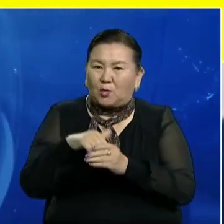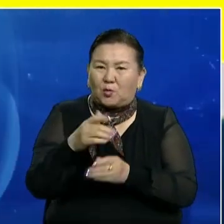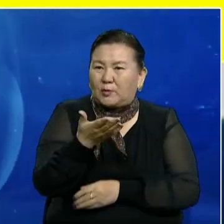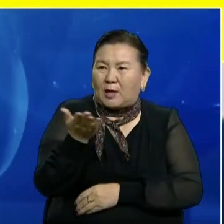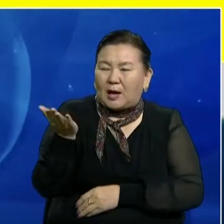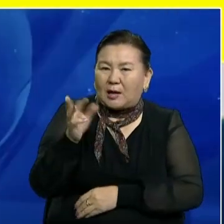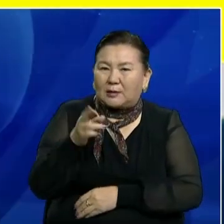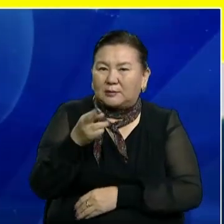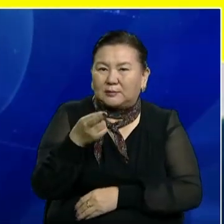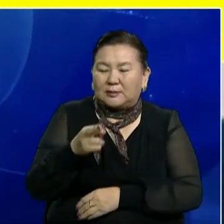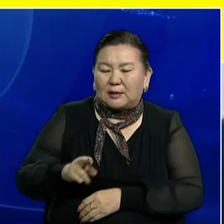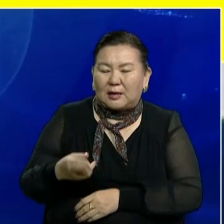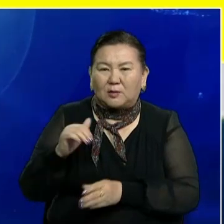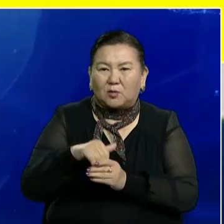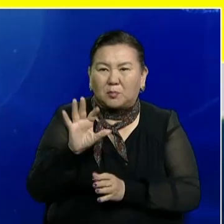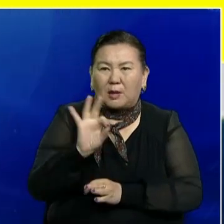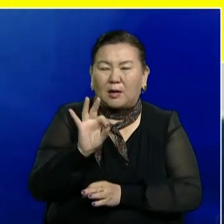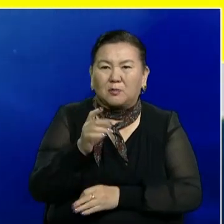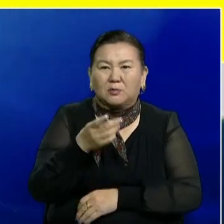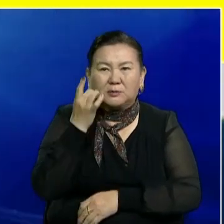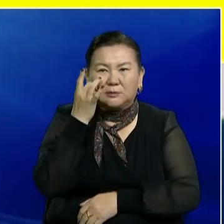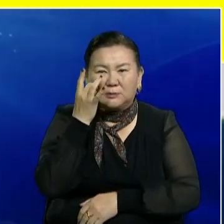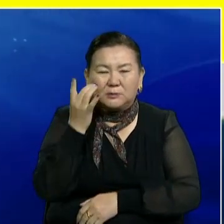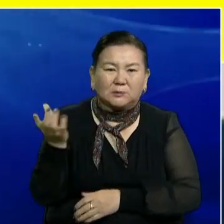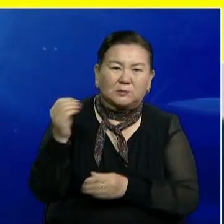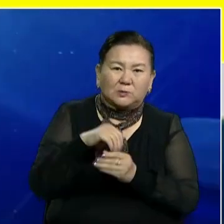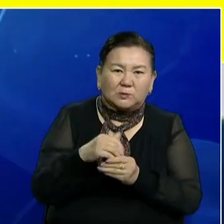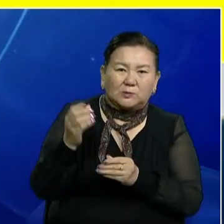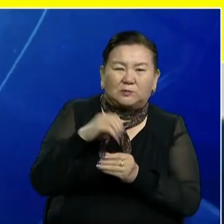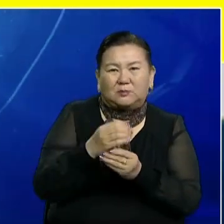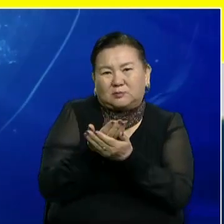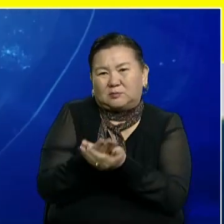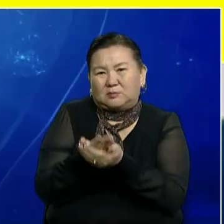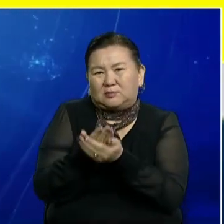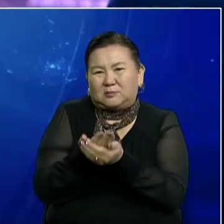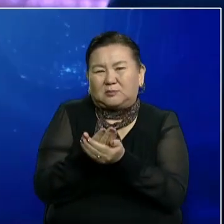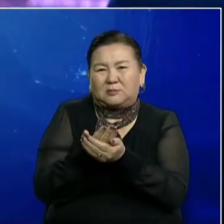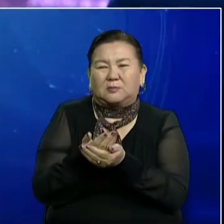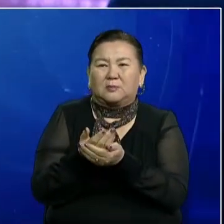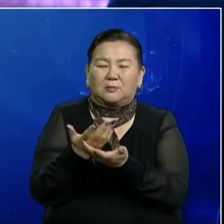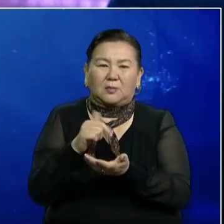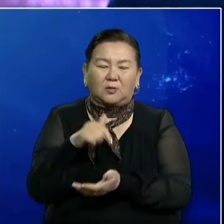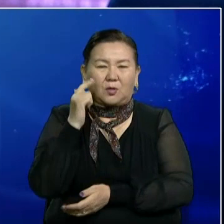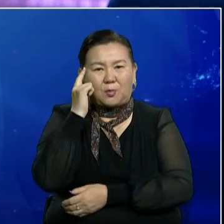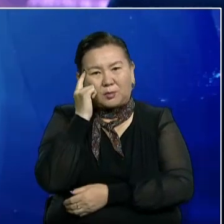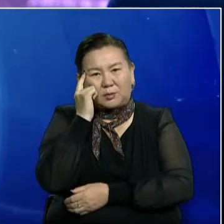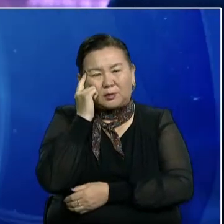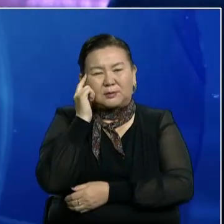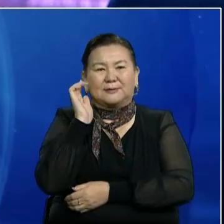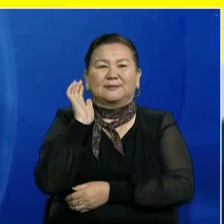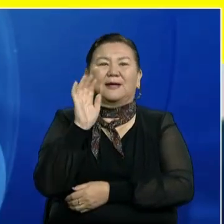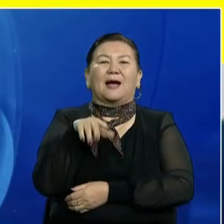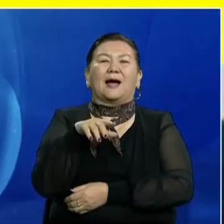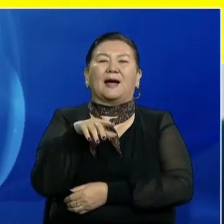гэж яг анхандаа бол боддог байсан. Хүүхдийг ингээд клубт оруулах гэж бүр гуйдаг байсан шүү дээ. Тэгж яагаад одоо ботглолоор за тэр хүмүүс ч